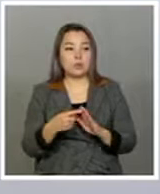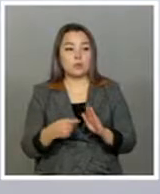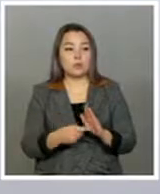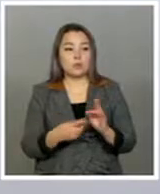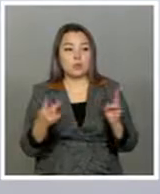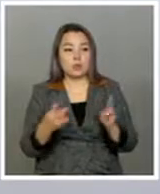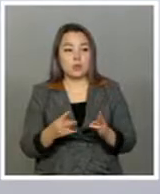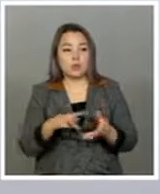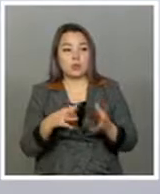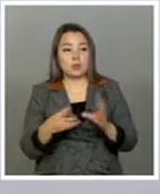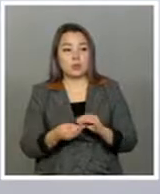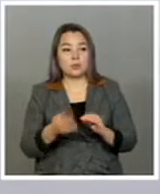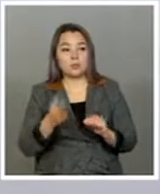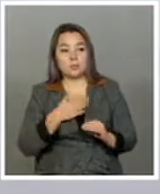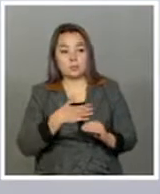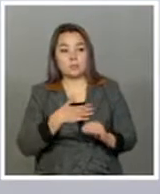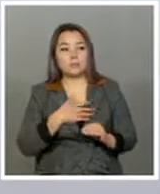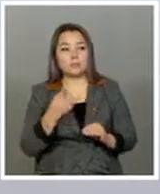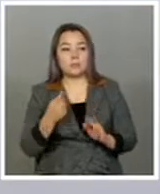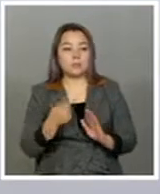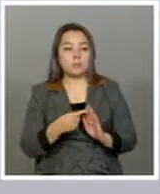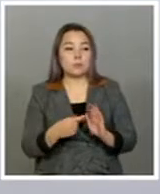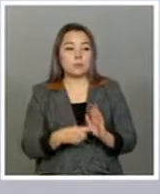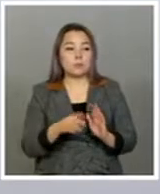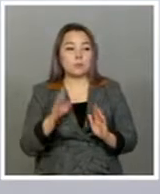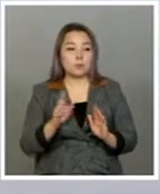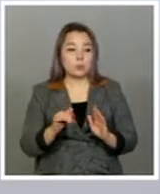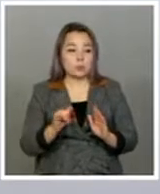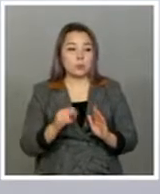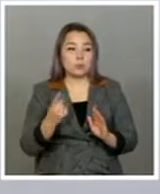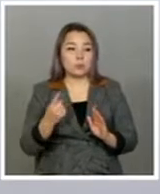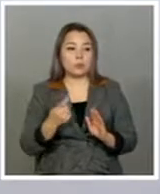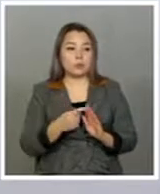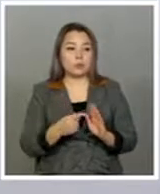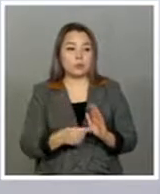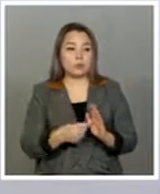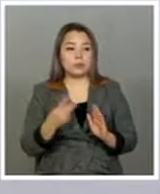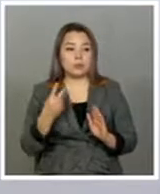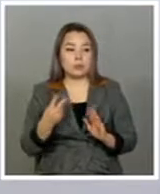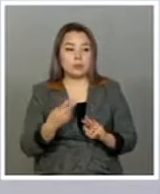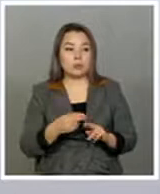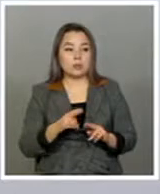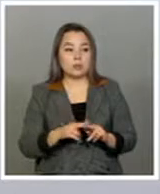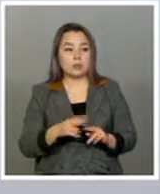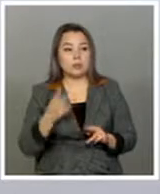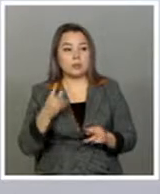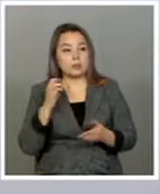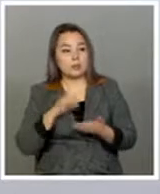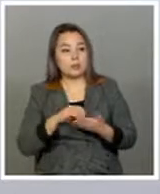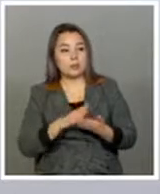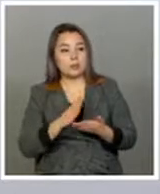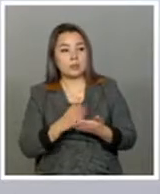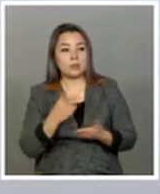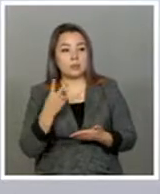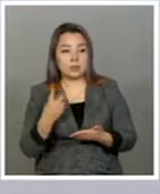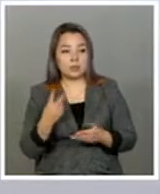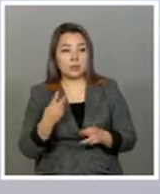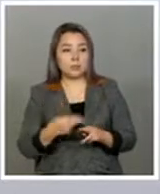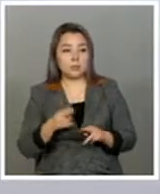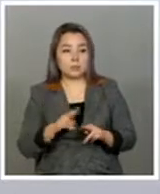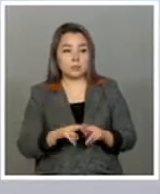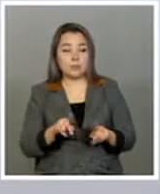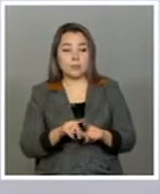Сонда нәтижесінде 1 бөлінген Q тең 1 бөлінген 2. Бұдан еселігіміз 2 шықты.